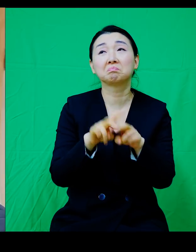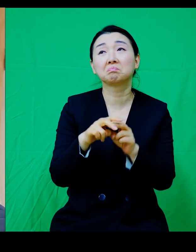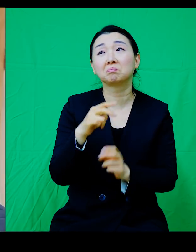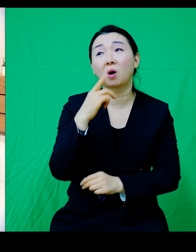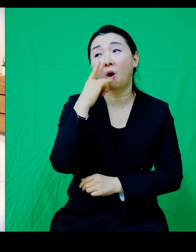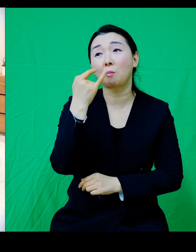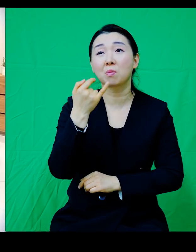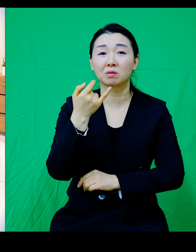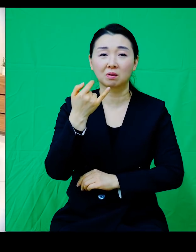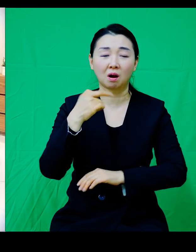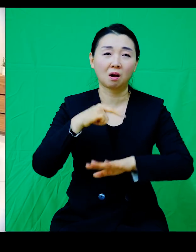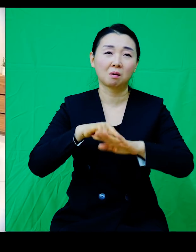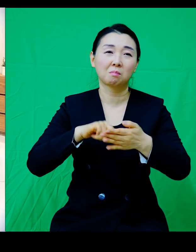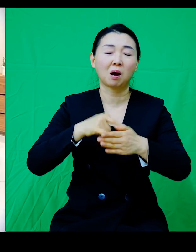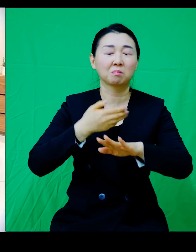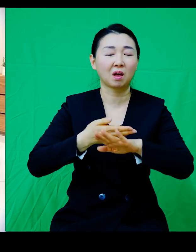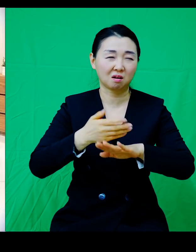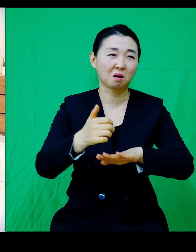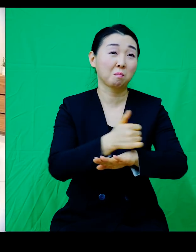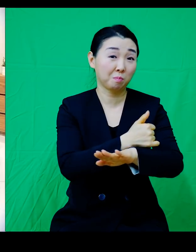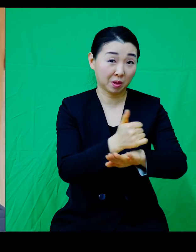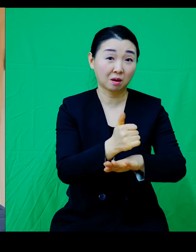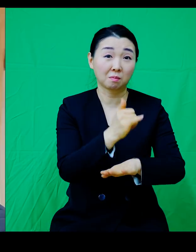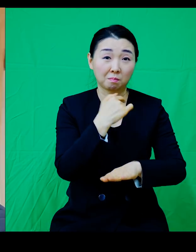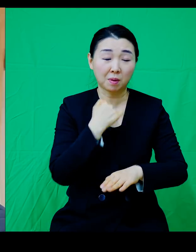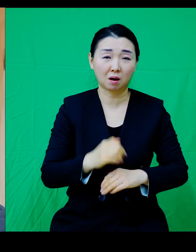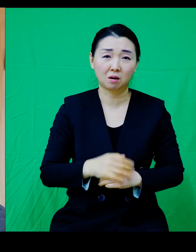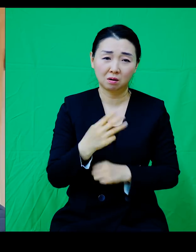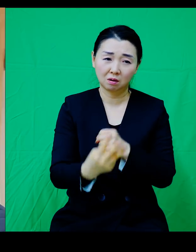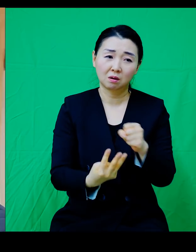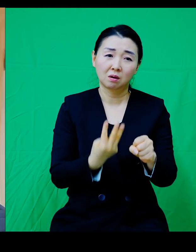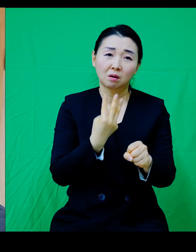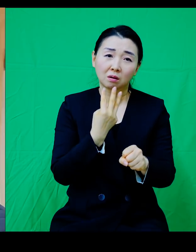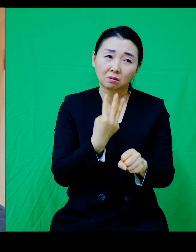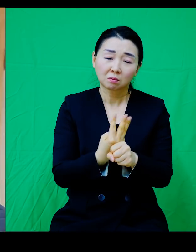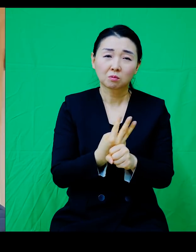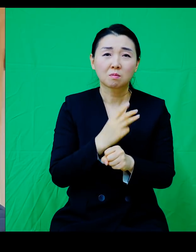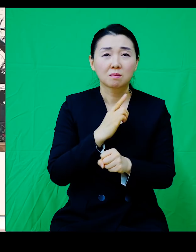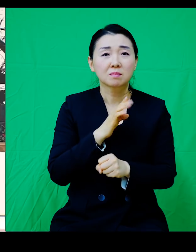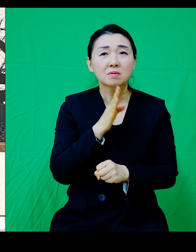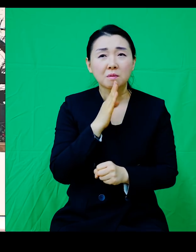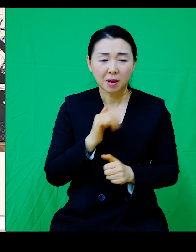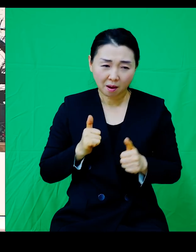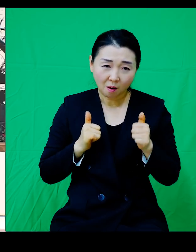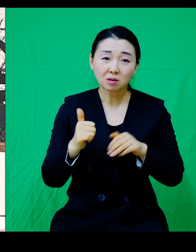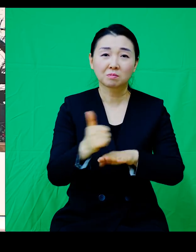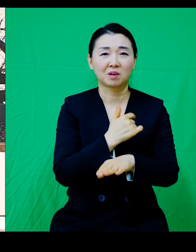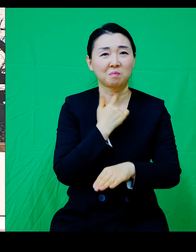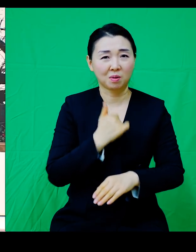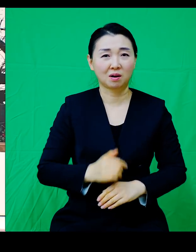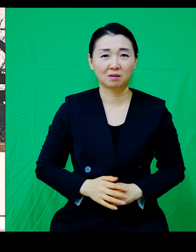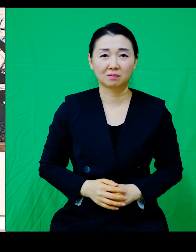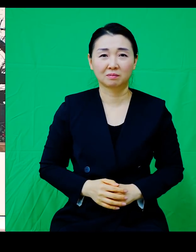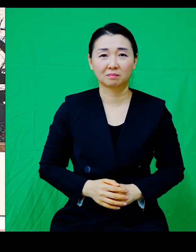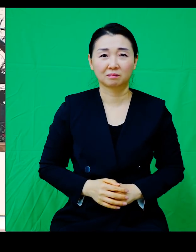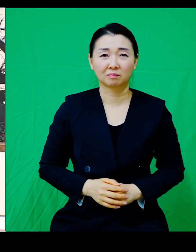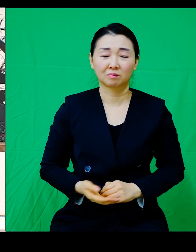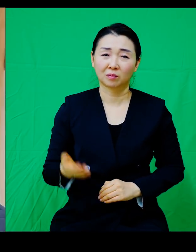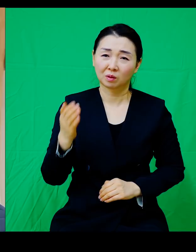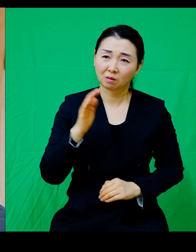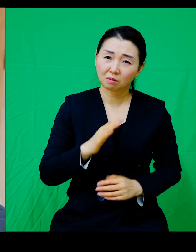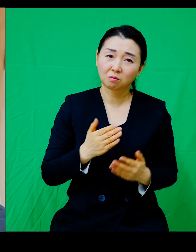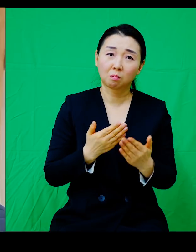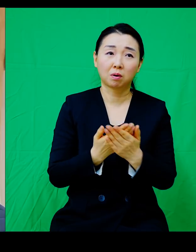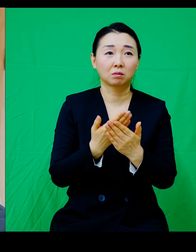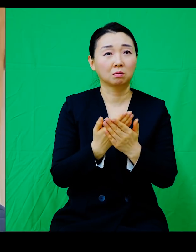조금 다른 마음으로 계속 다녔던 것 같고요. 3년 정도 진짜 열심히 다녔어요, 계속. 예,